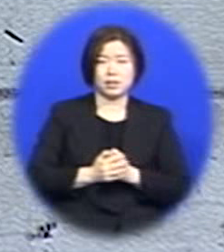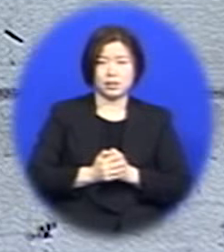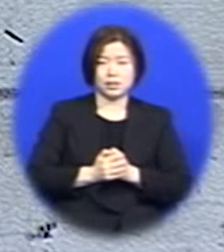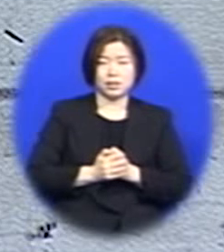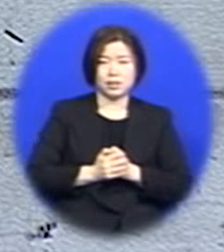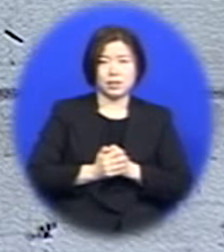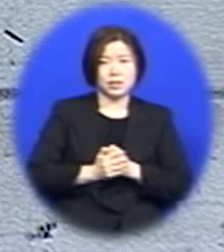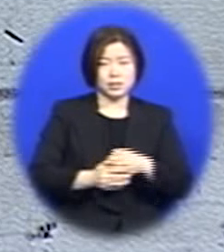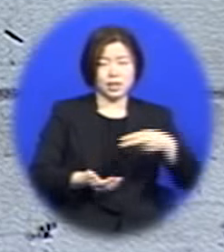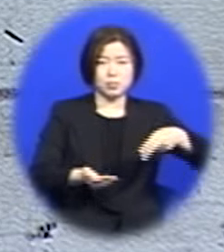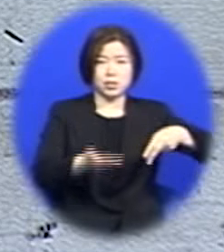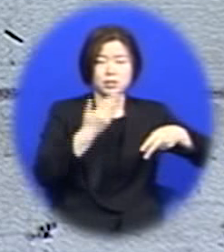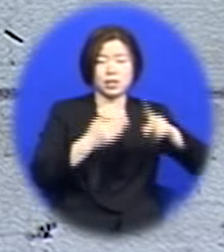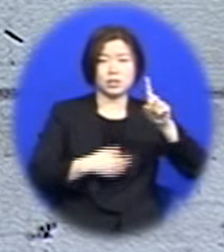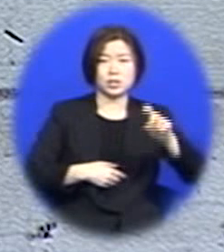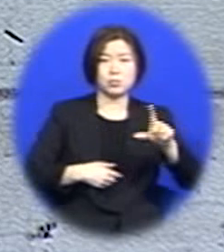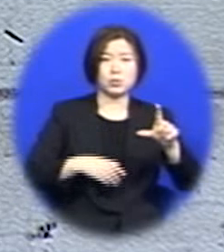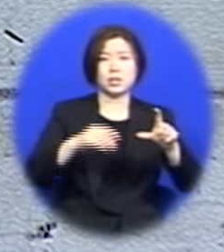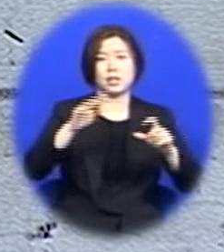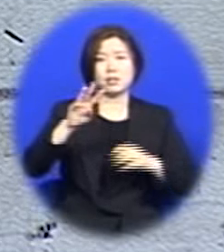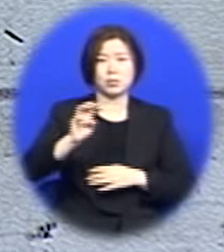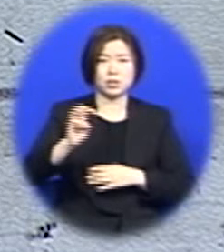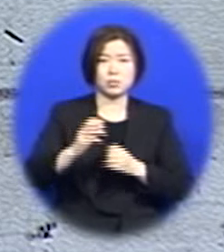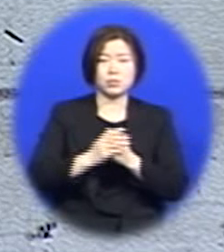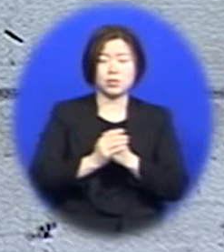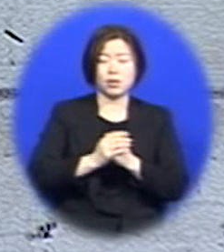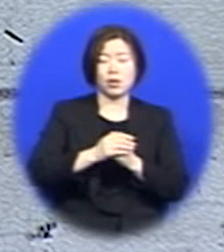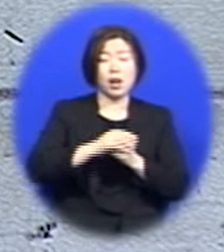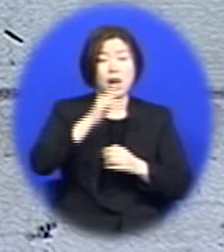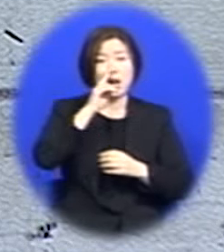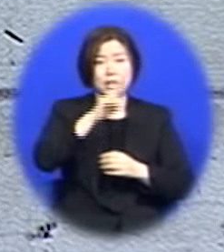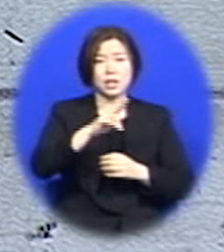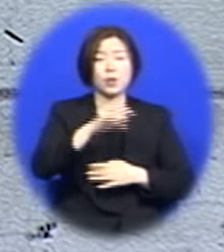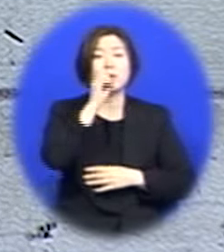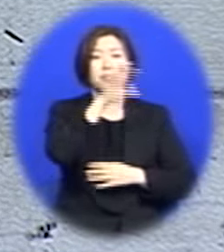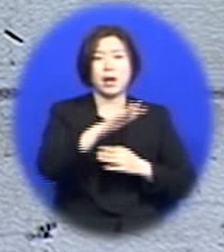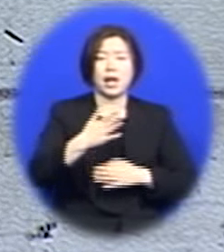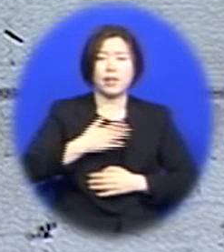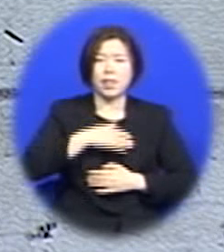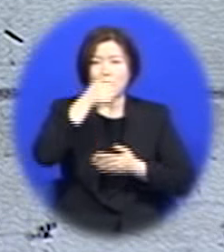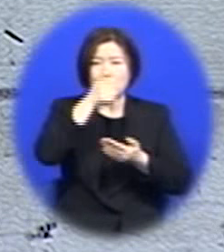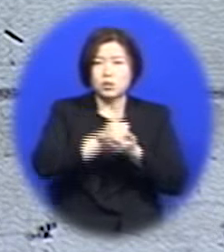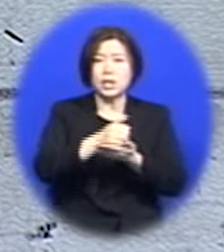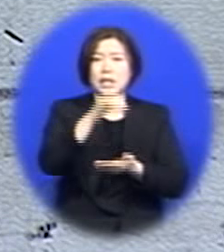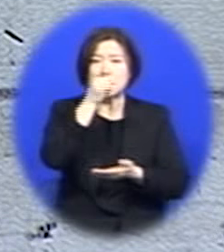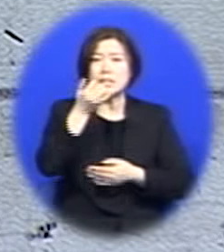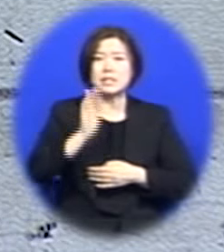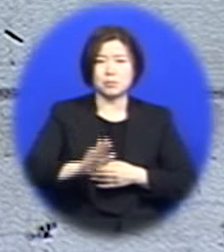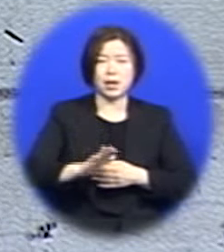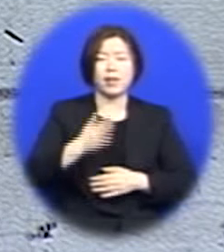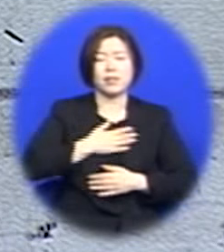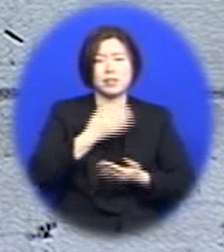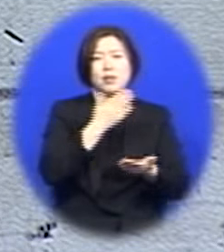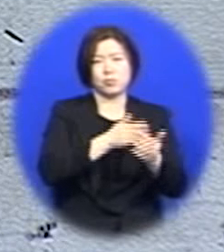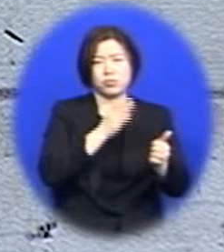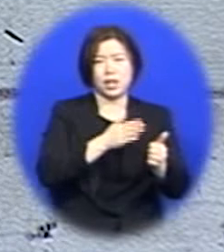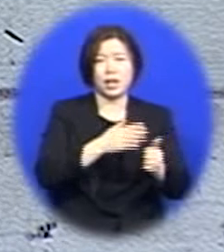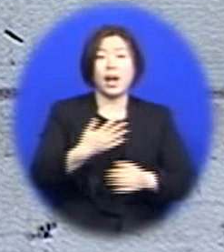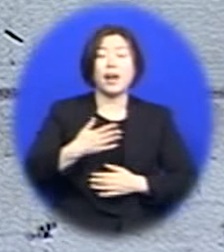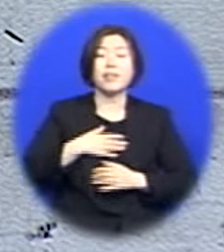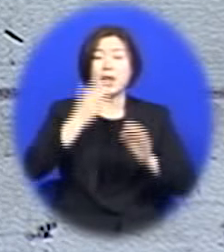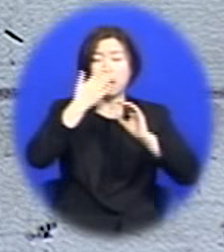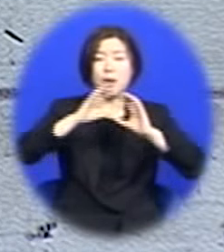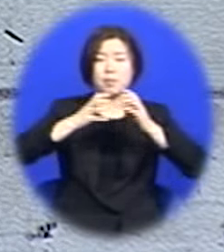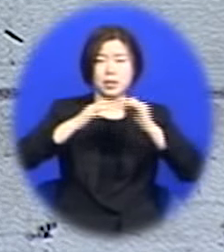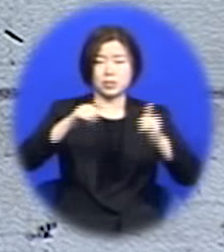사무엘상 15장 30절 사울이 이르되 내가 범죄하였을지라도 이제 청하옵나니 내 백성의